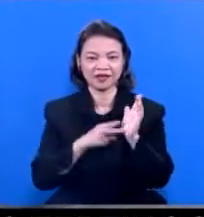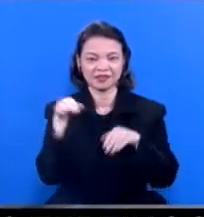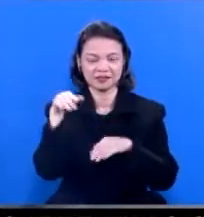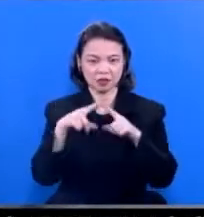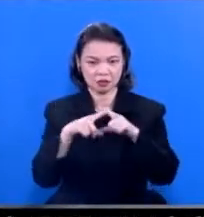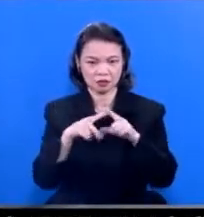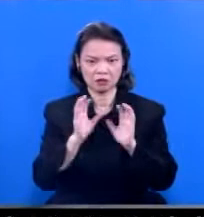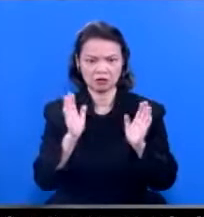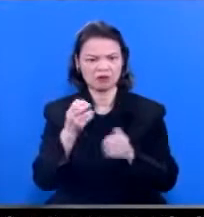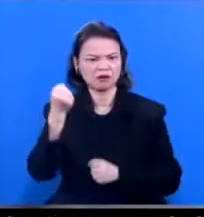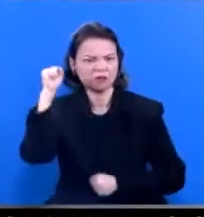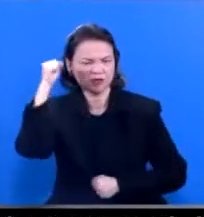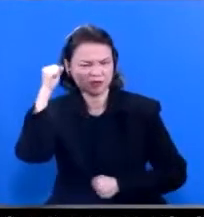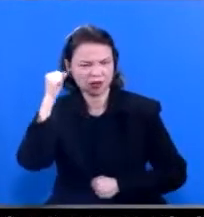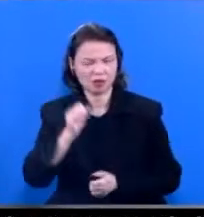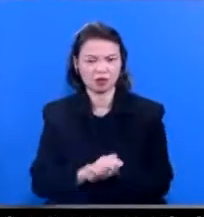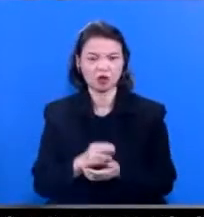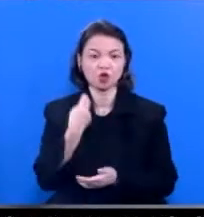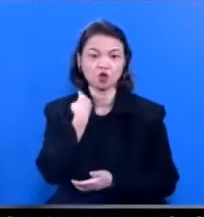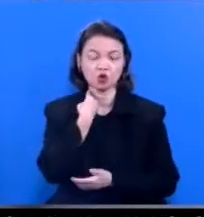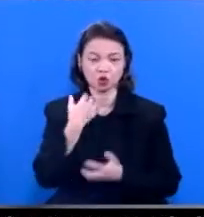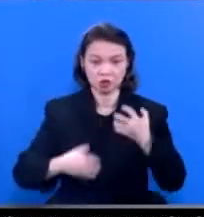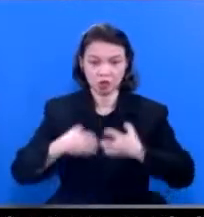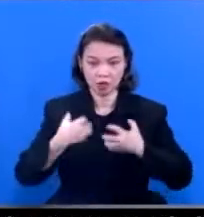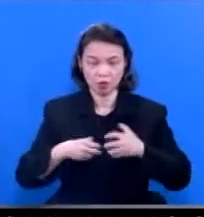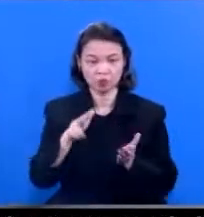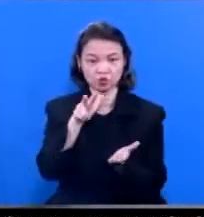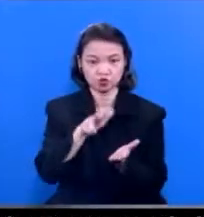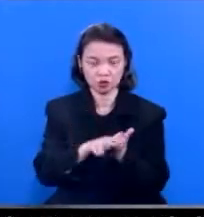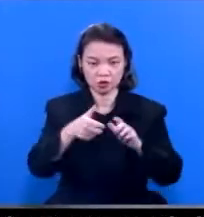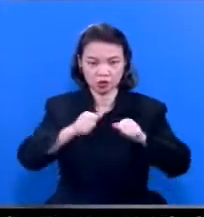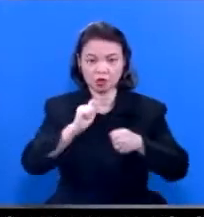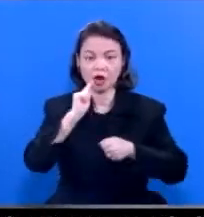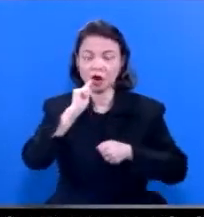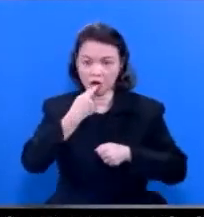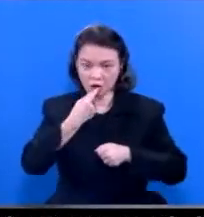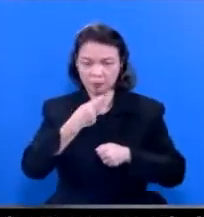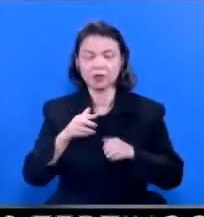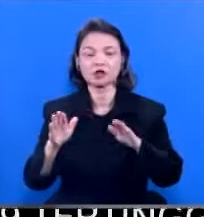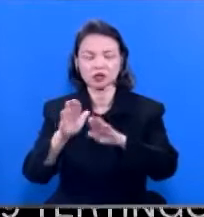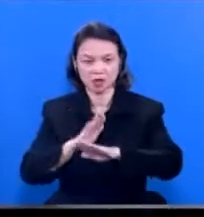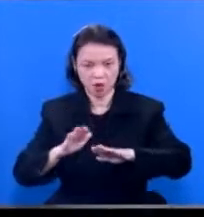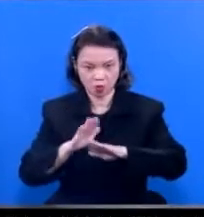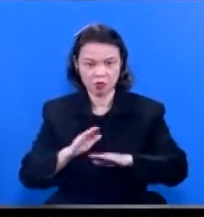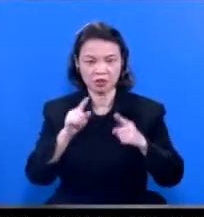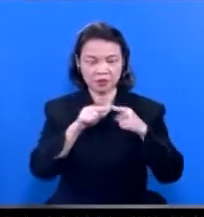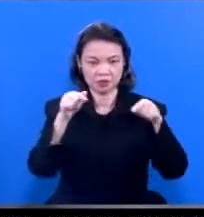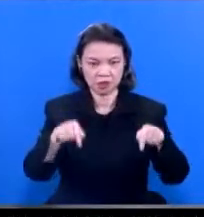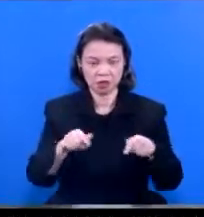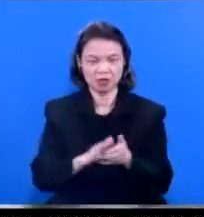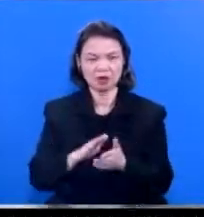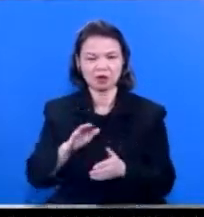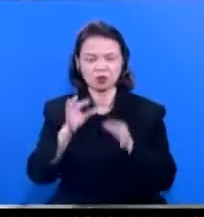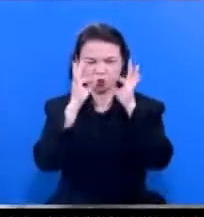hewan saya memutuskan untuk dites swab dan akhirnya dirawat. Tapi sampai saat ini nggak tertolong sih, jadi